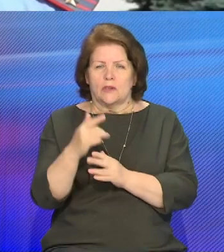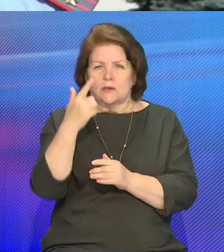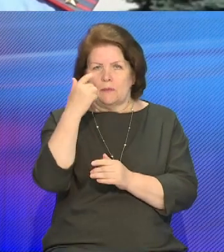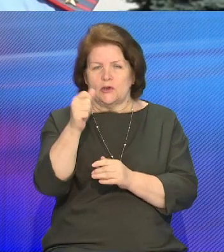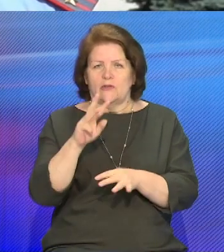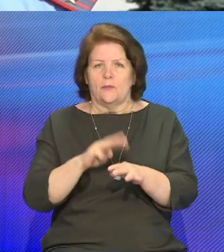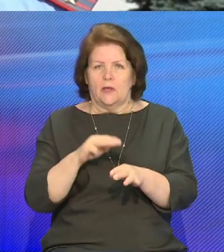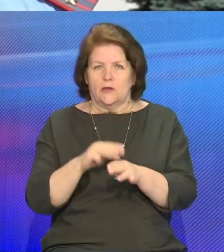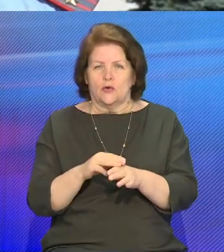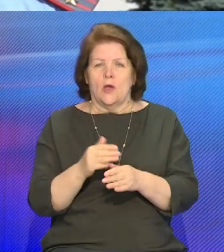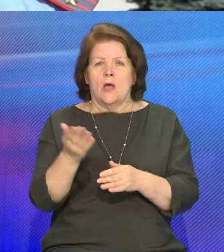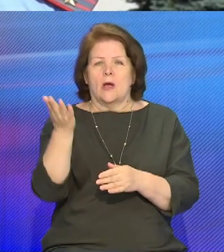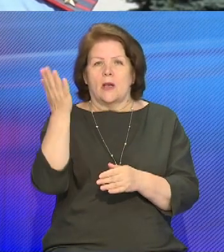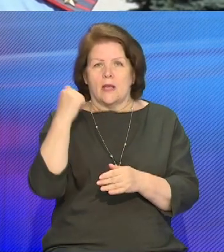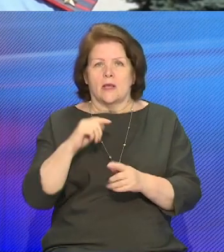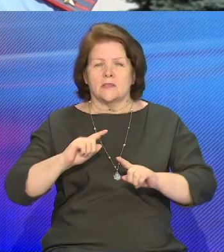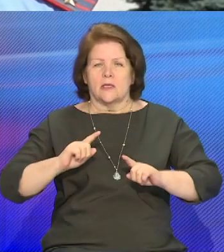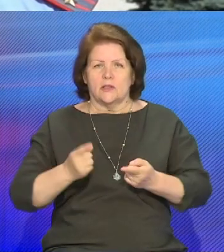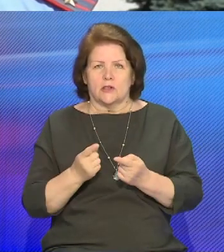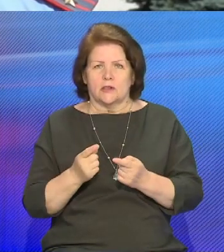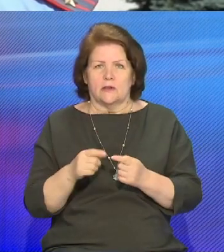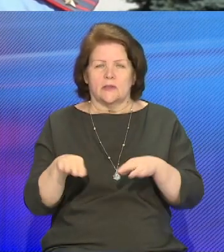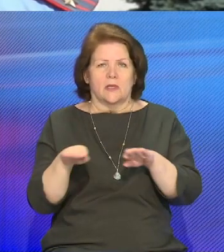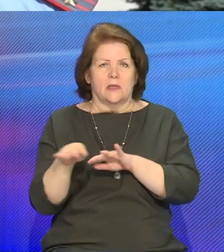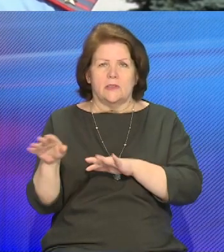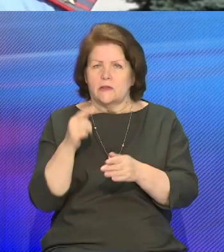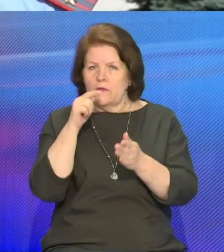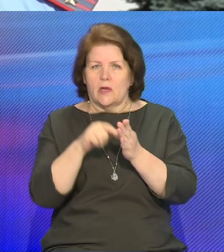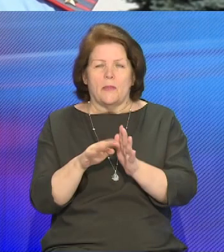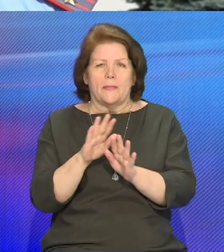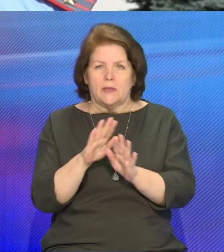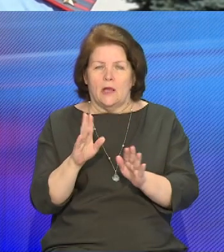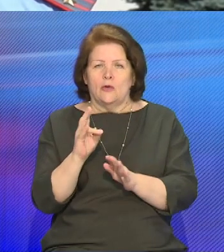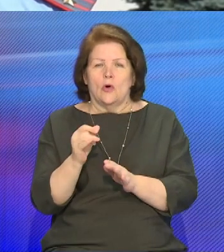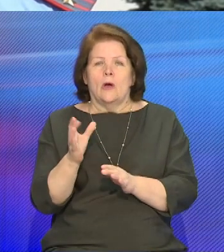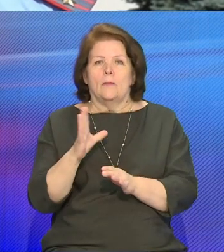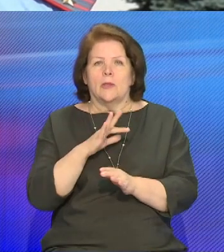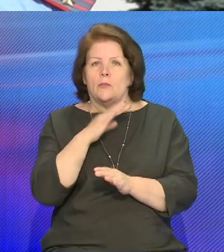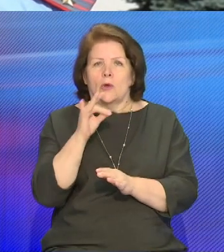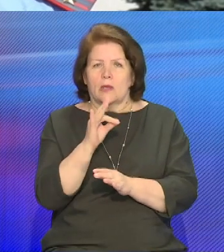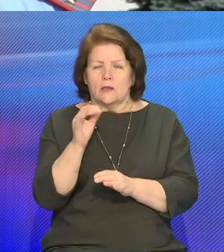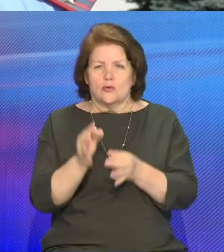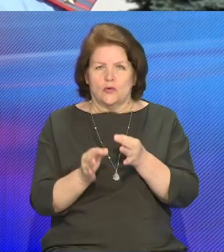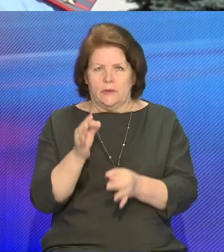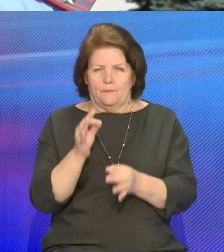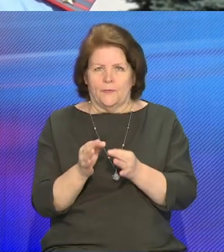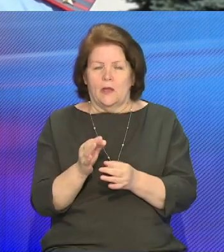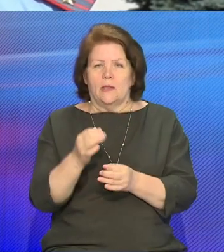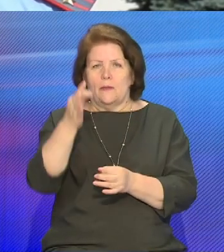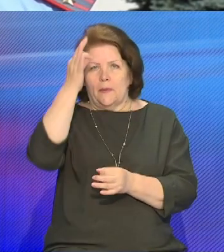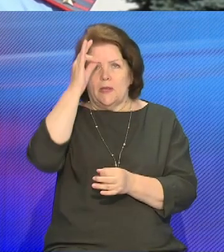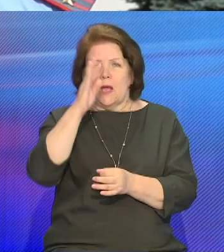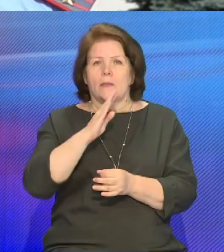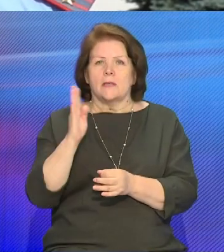Ранее задержанный в поле зрения правоохранительный за подобные действия не попадал, однако был ранее неоднократно судим. Напоминаем родителям